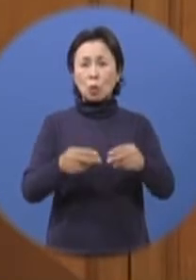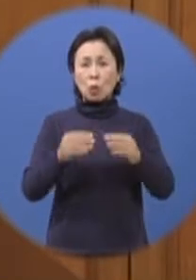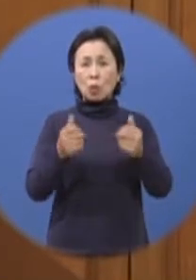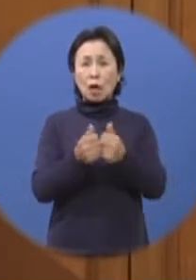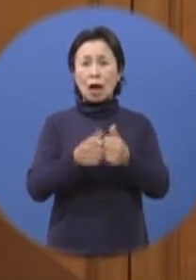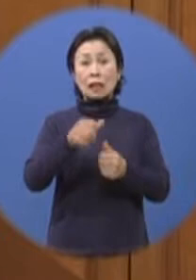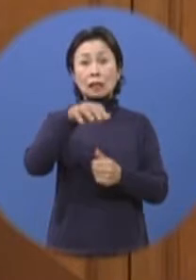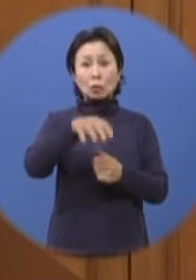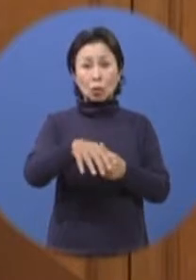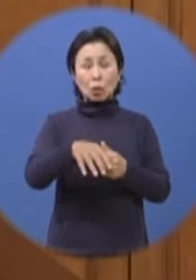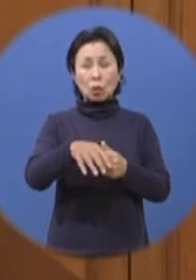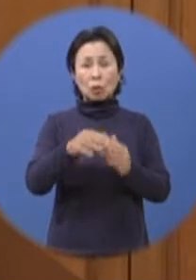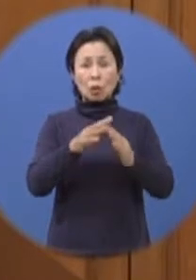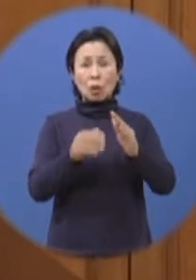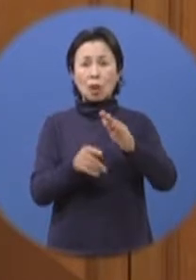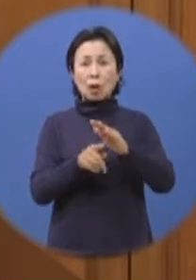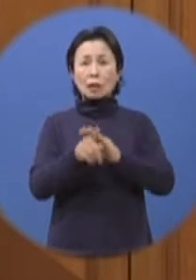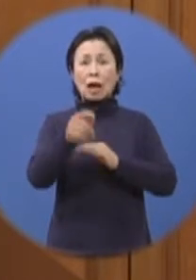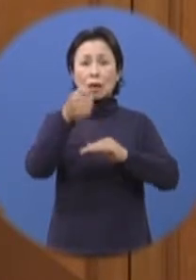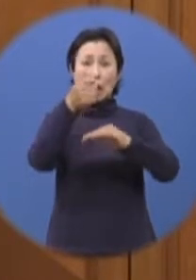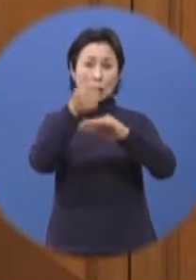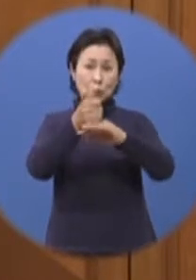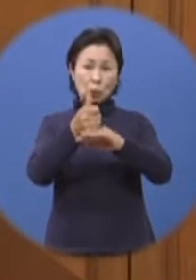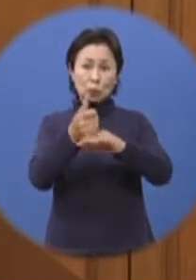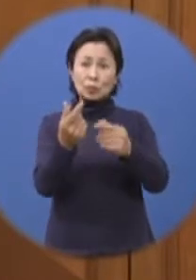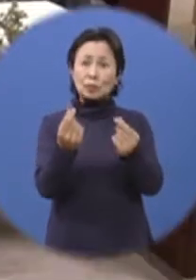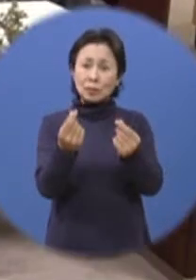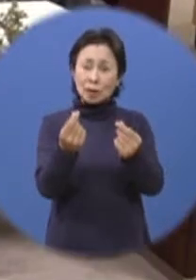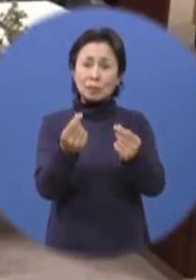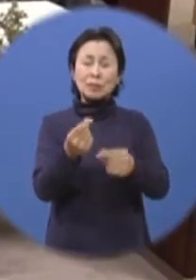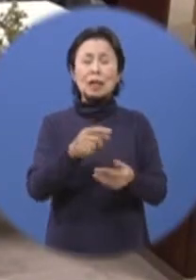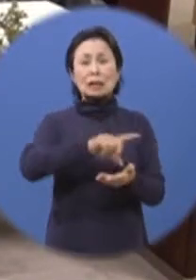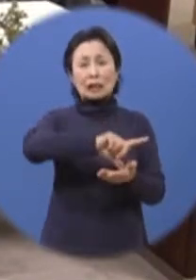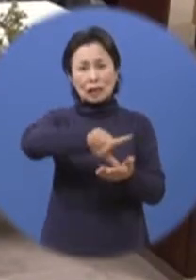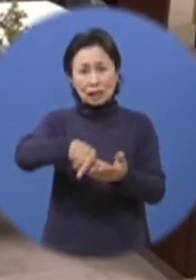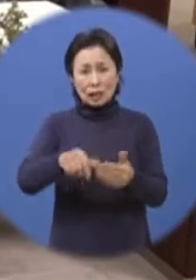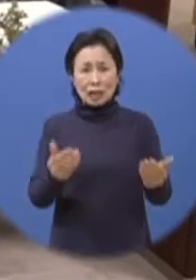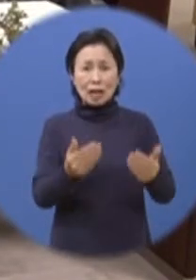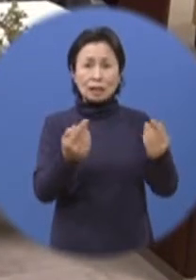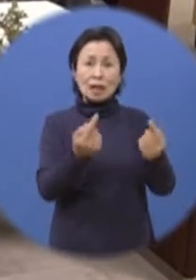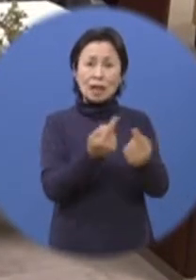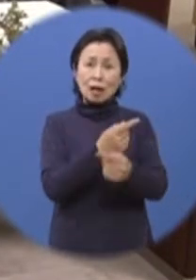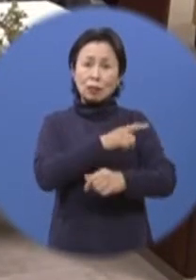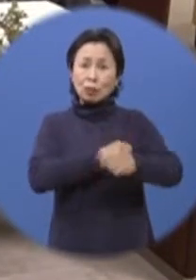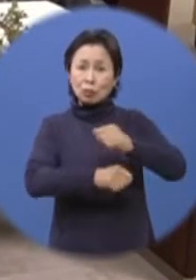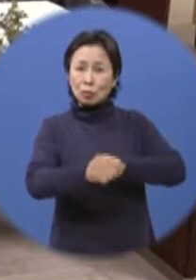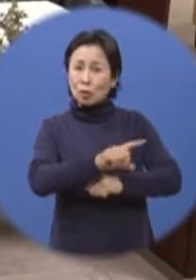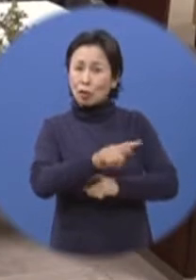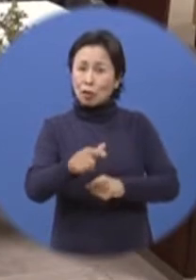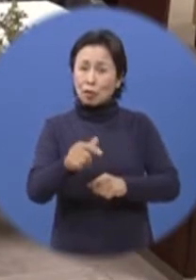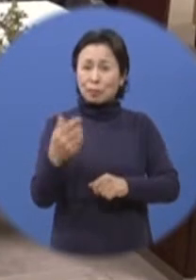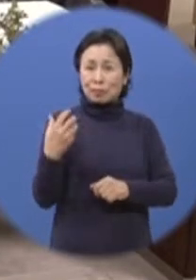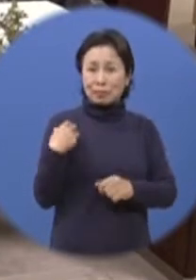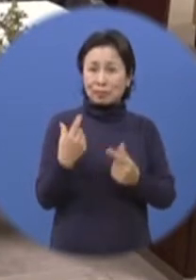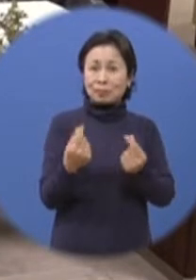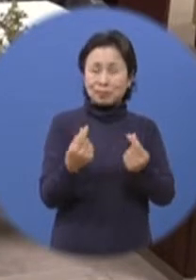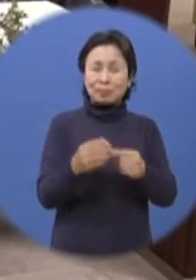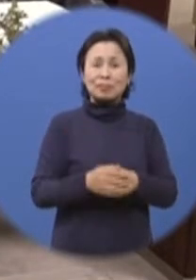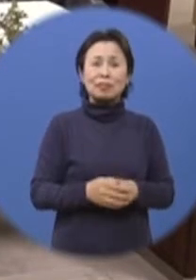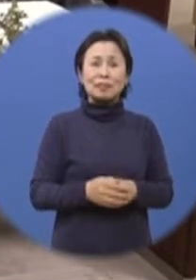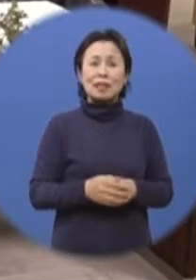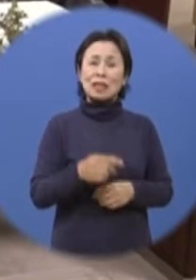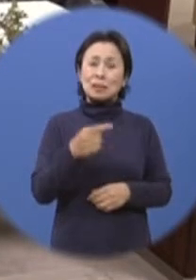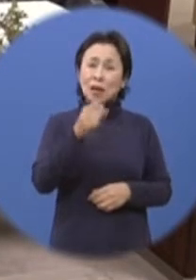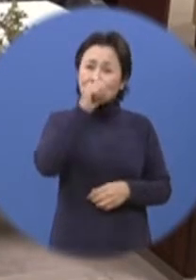がさまざまな地域活性化のための取り組みも行っていらっしゃいどんな取り組みをなさっているのかおっしゃ可能一番いいの企業誘致が